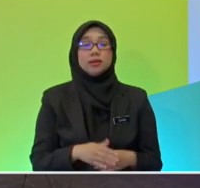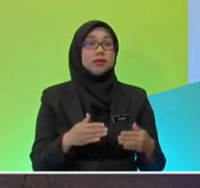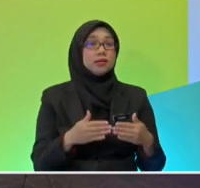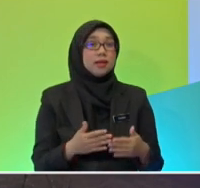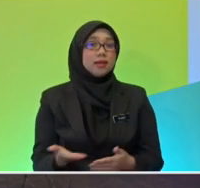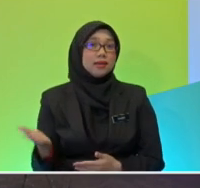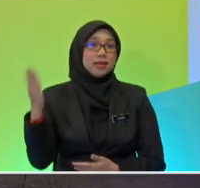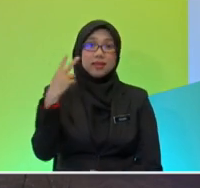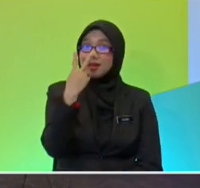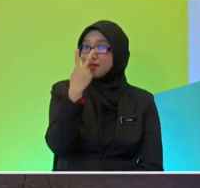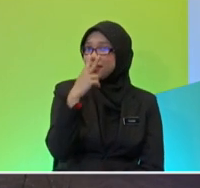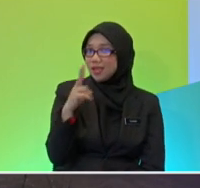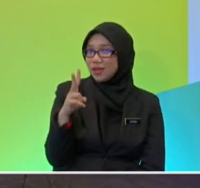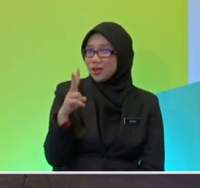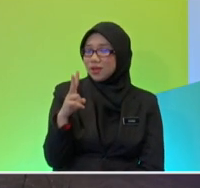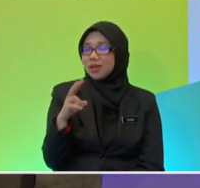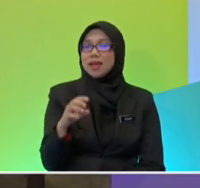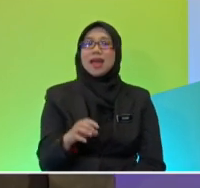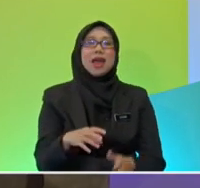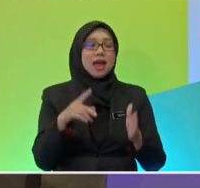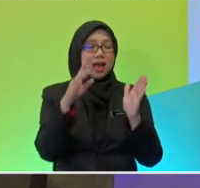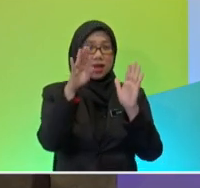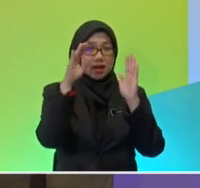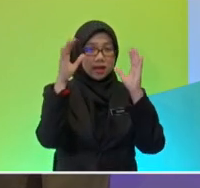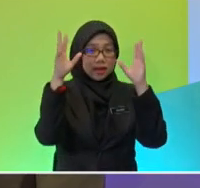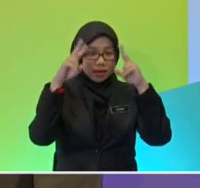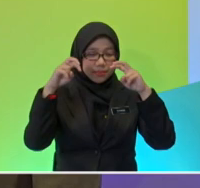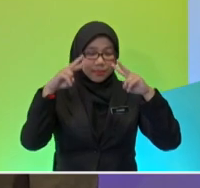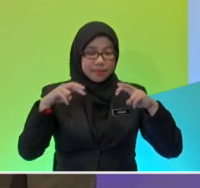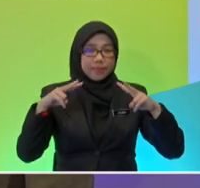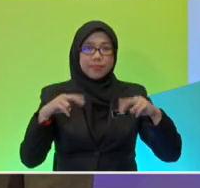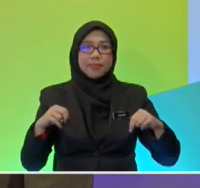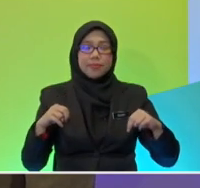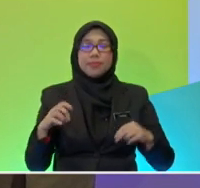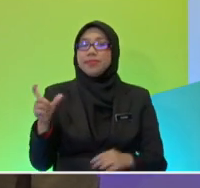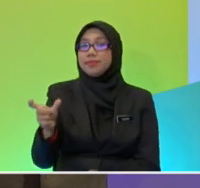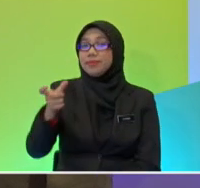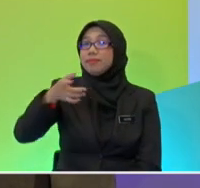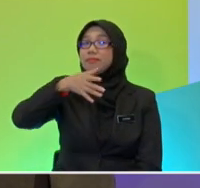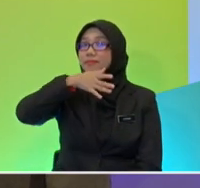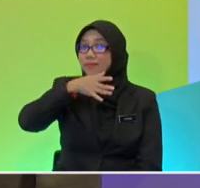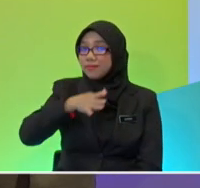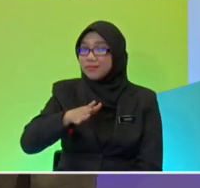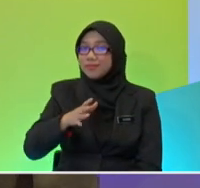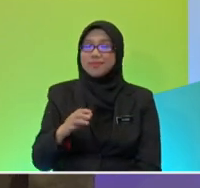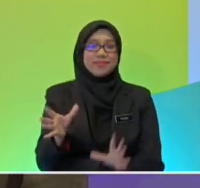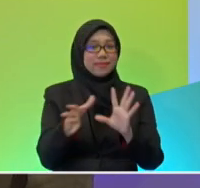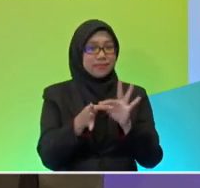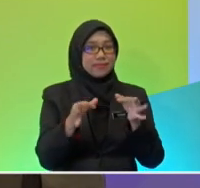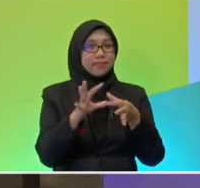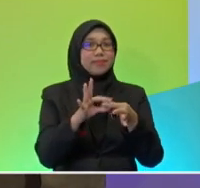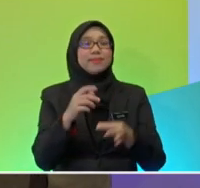apakah analisis kisah sifat amanah Nabi Muhammad Shallallahu Alaihi Wasallam akan cerita tadi